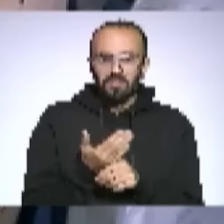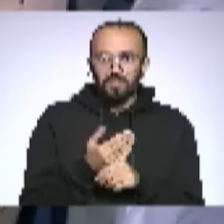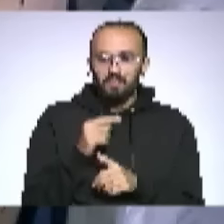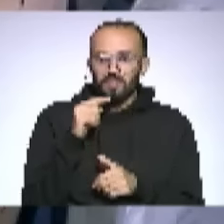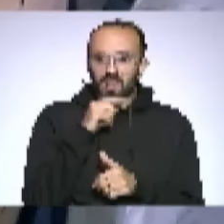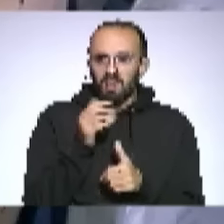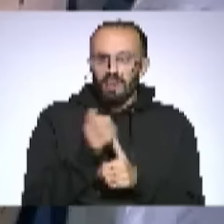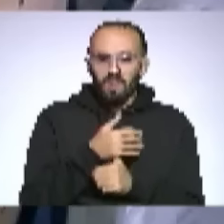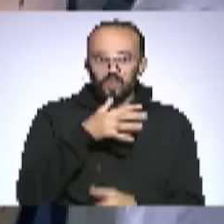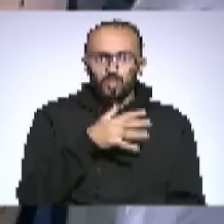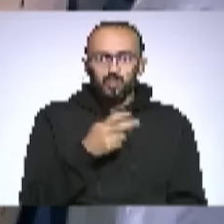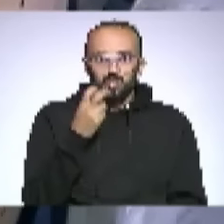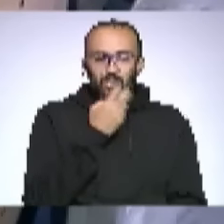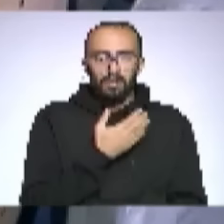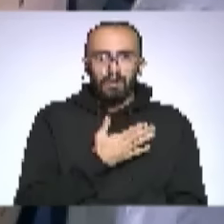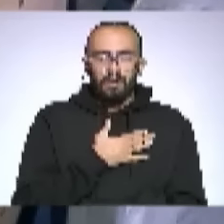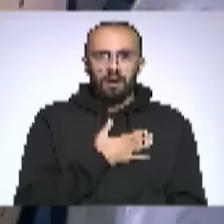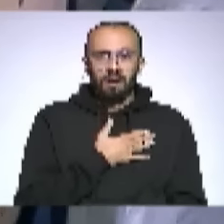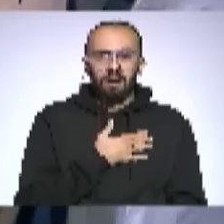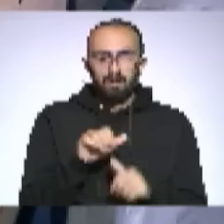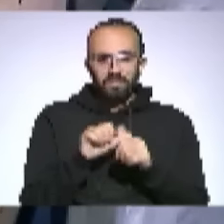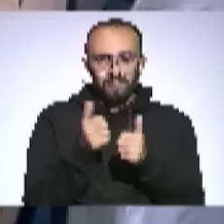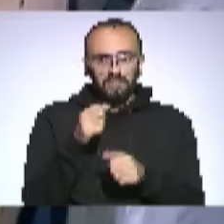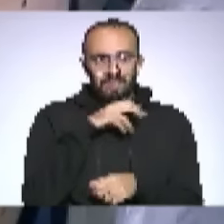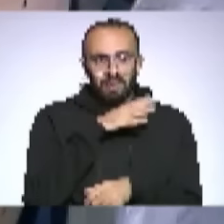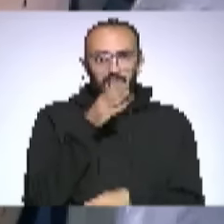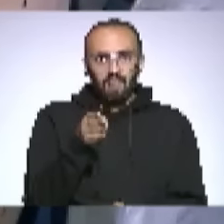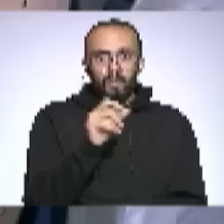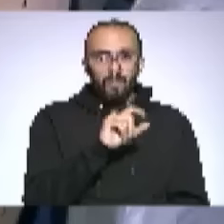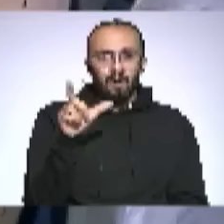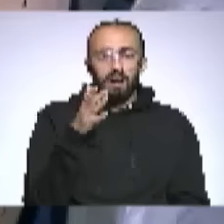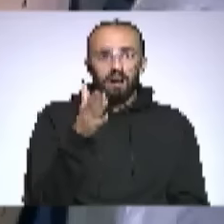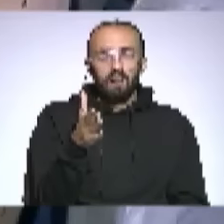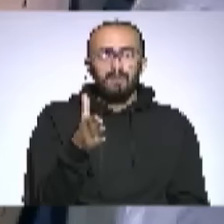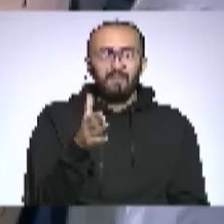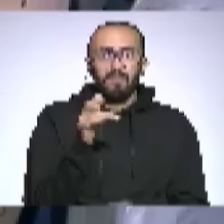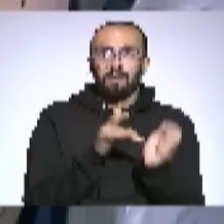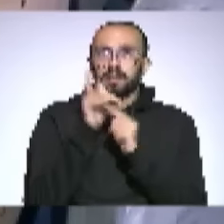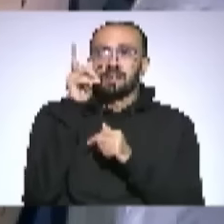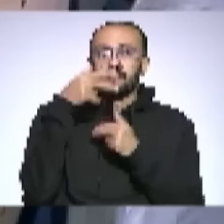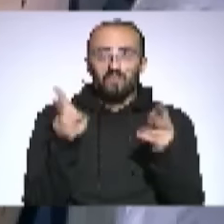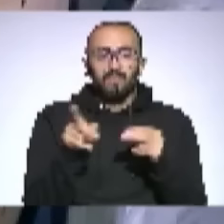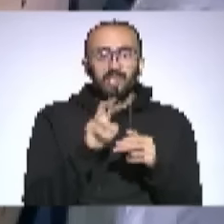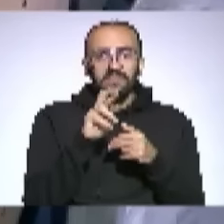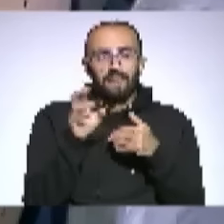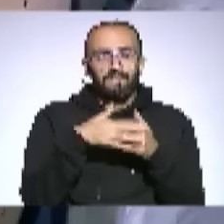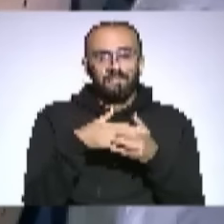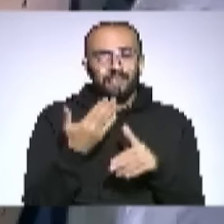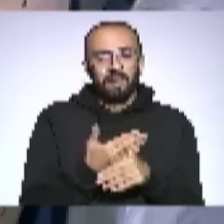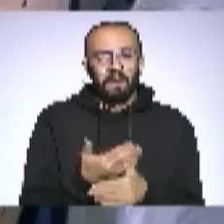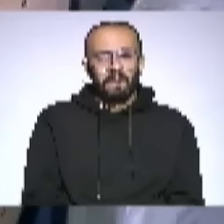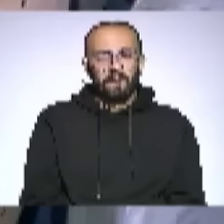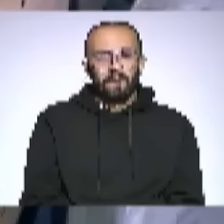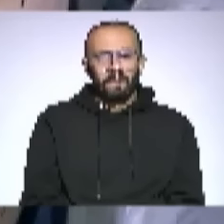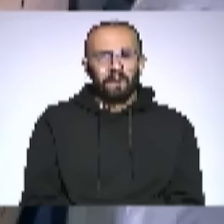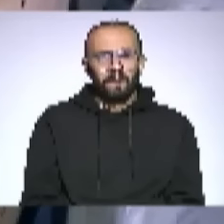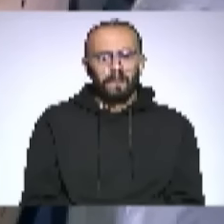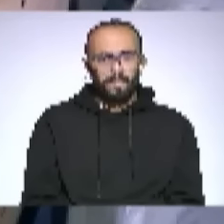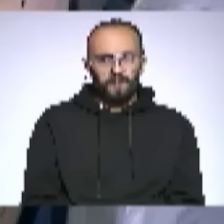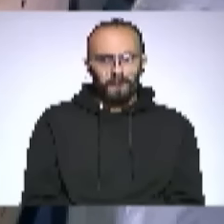ارثوذكسيه وعقيدتنا بتقول لا طلاق الا لعله الزنا يعني اللي سمح بيه المسيحي الكنيسه مش قبله ثاني حاجه المجلس